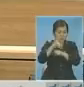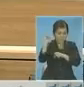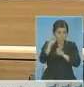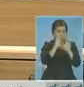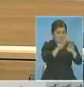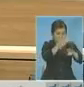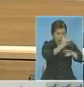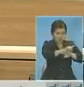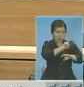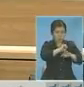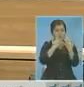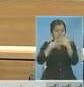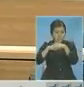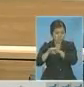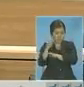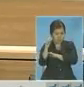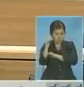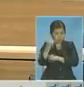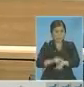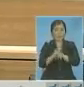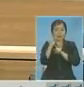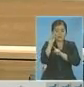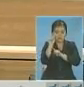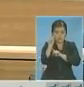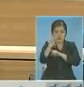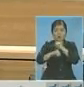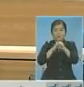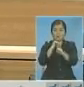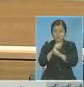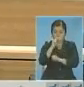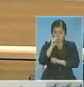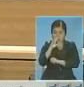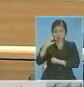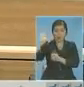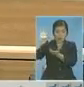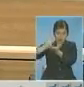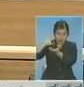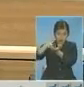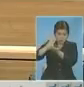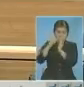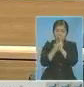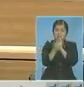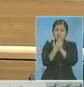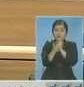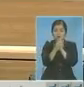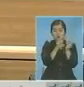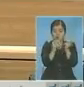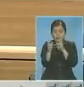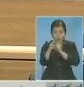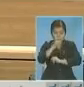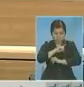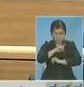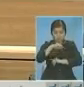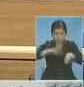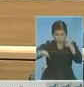ต่อไปด้วยค่ะเรื่องที่2ค่ะท่านประธานในปีงบประมาณ2555จังหวัดนครพนมในพื้นที่ของดิฉันได้รับโ